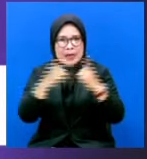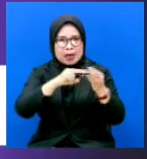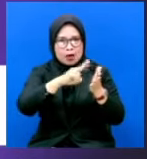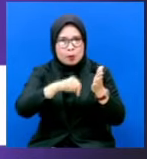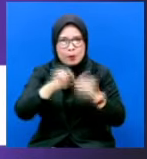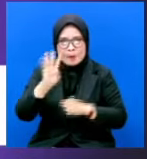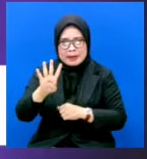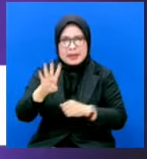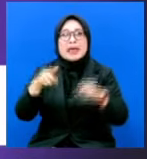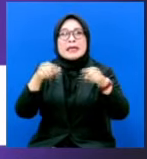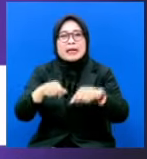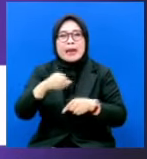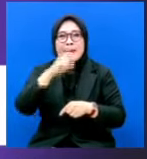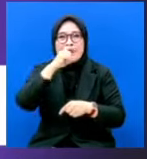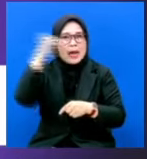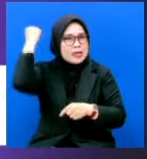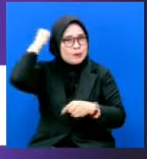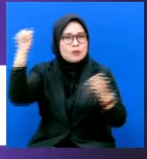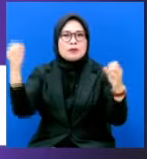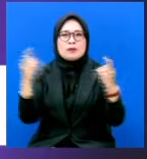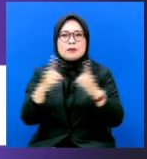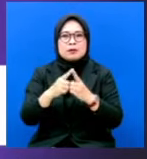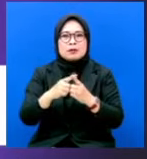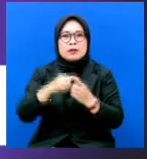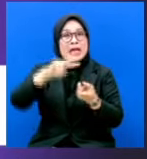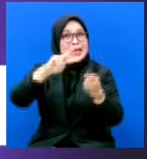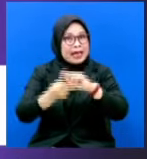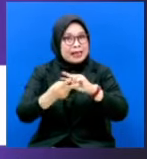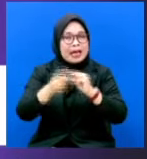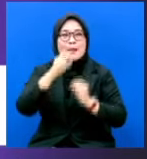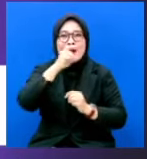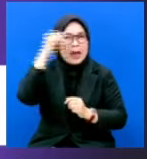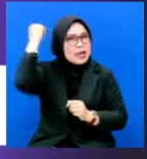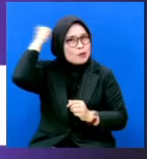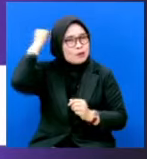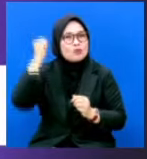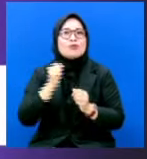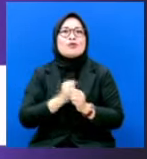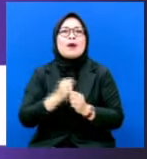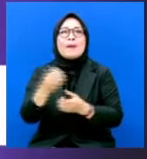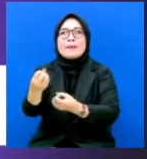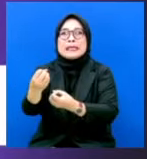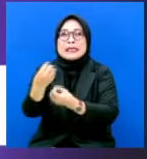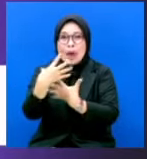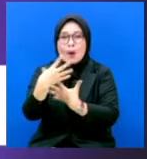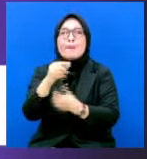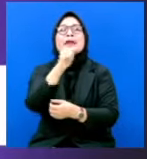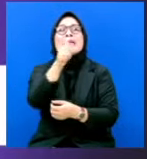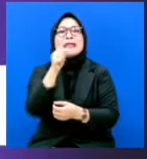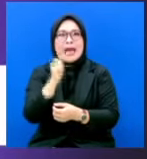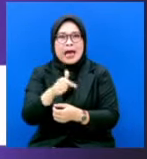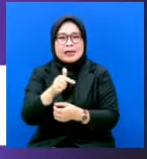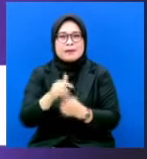Sekarang bapak ibu pasal nomor urut 4 gantian giliran Bapak Ibu untuk menjawab pertanyaan nah yang akan memberikan